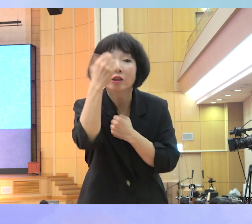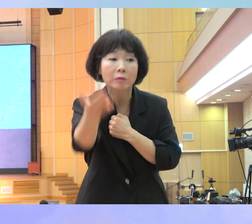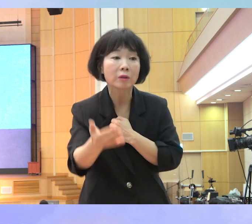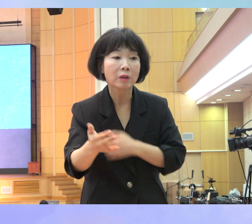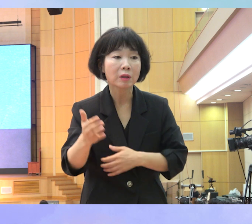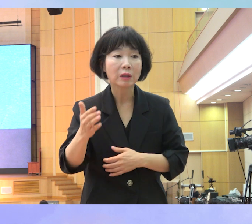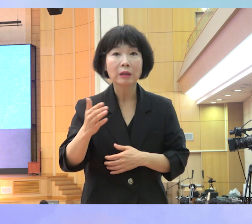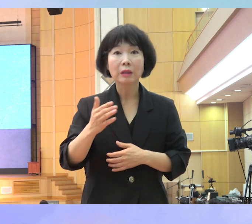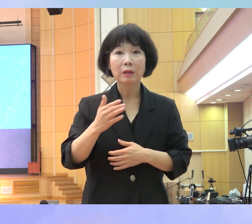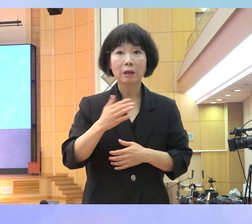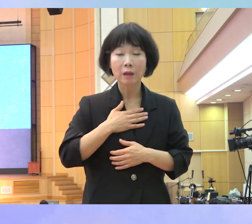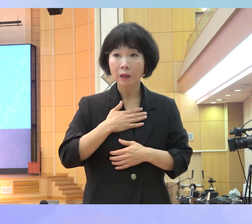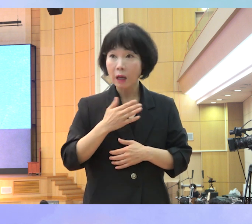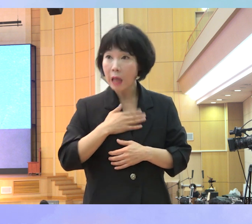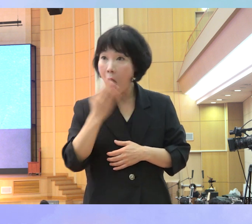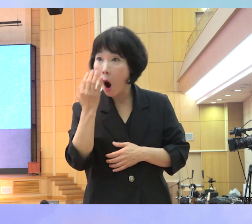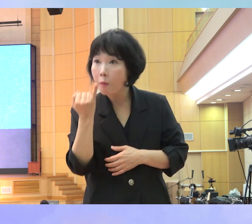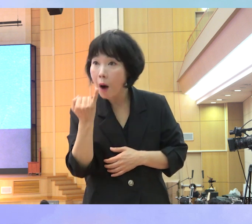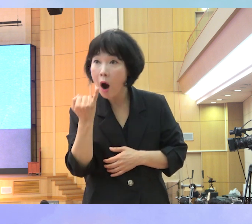제가 엄마인데요 이러진 않잖아요.